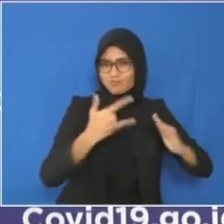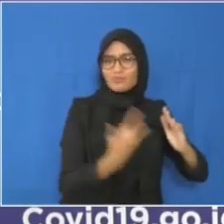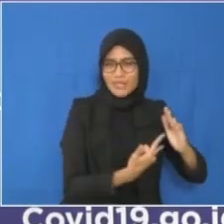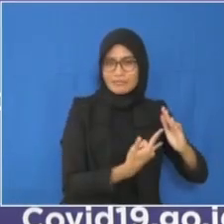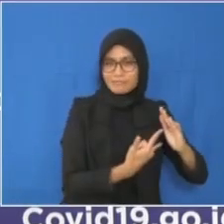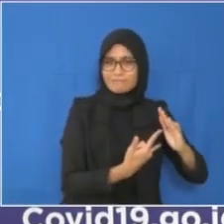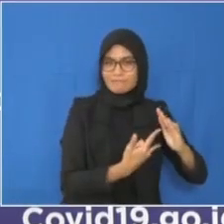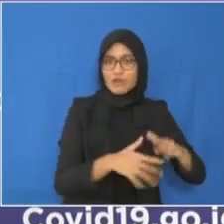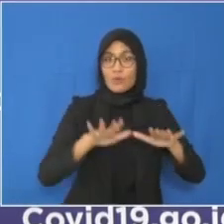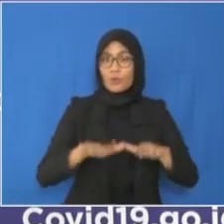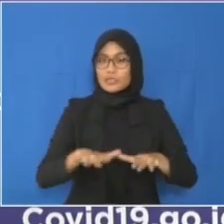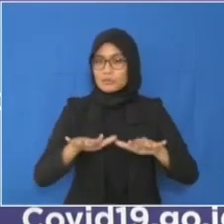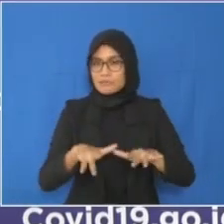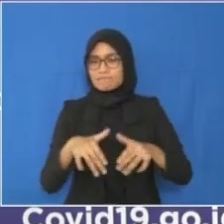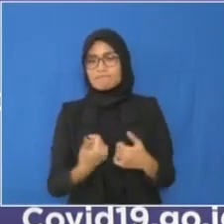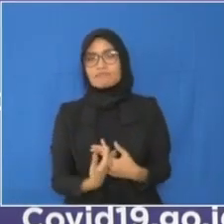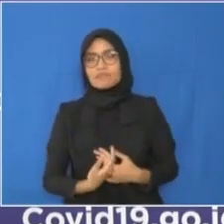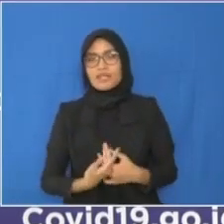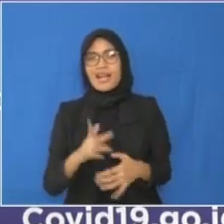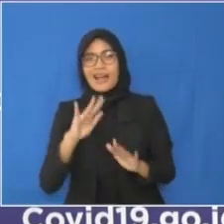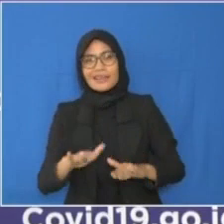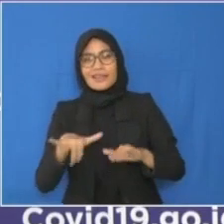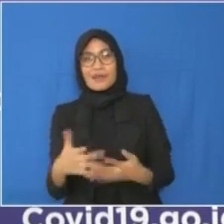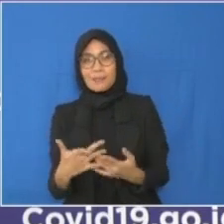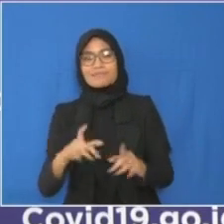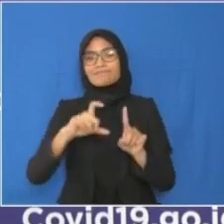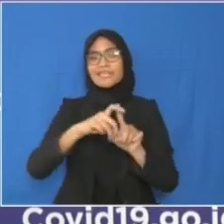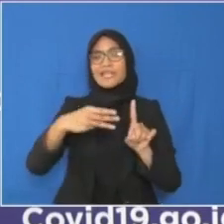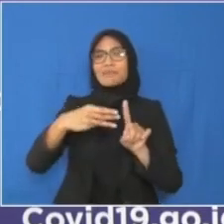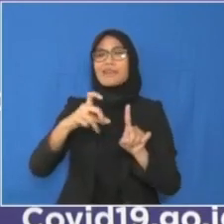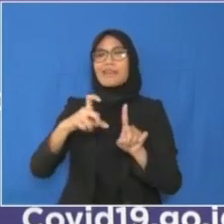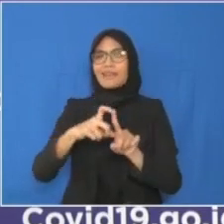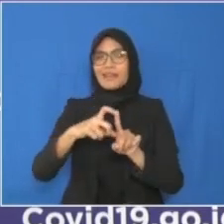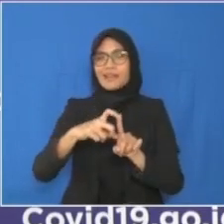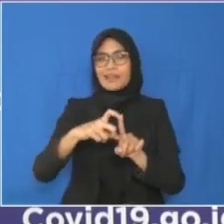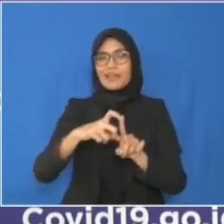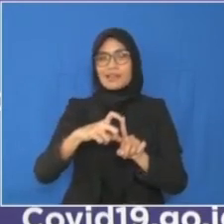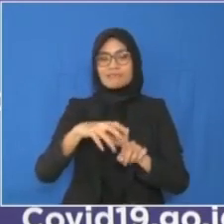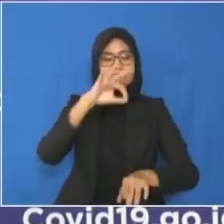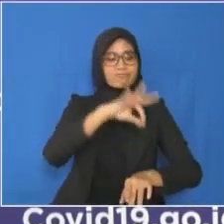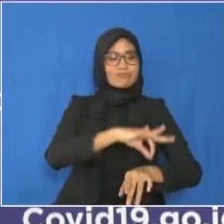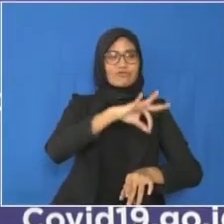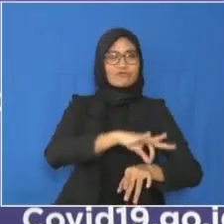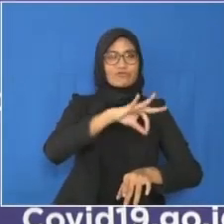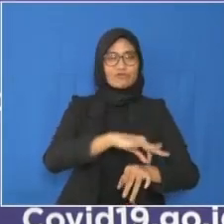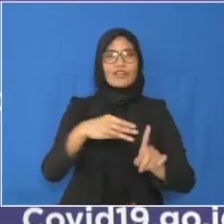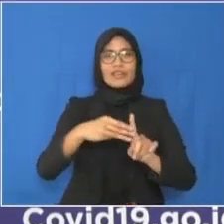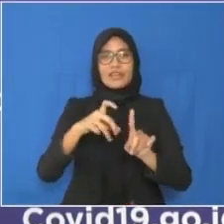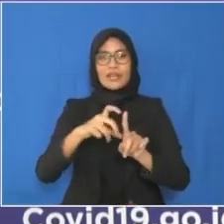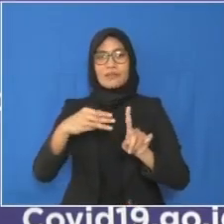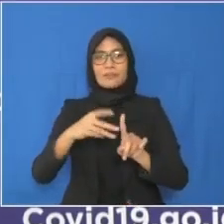dan mewaspadai ancaman penyakit yang lain dan saat ini adalah ancaman boneka demam berdarah